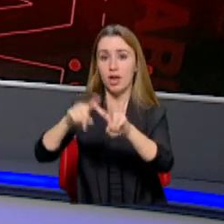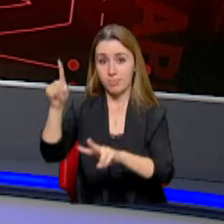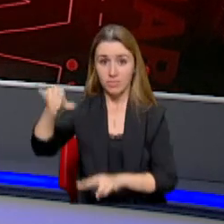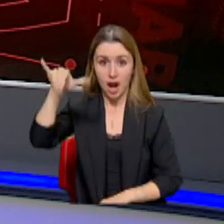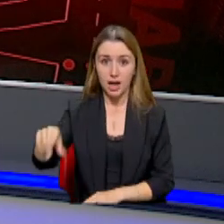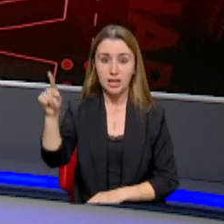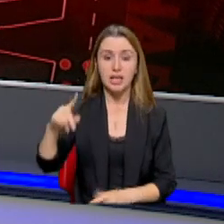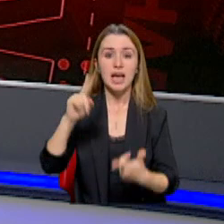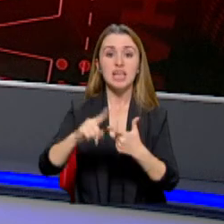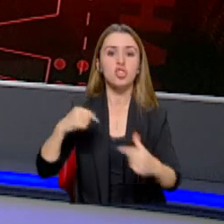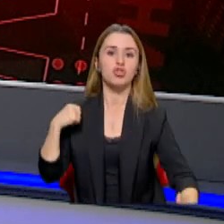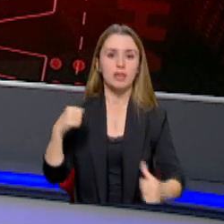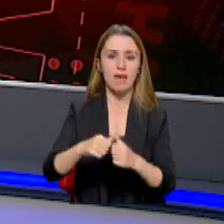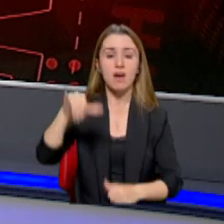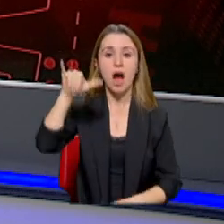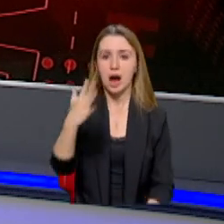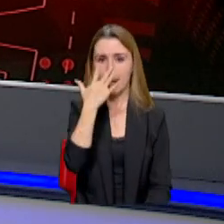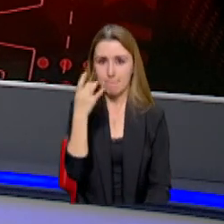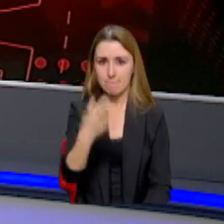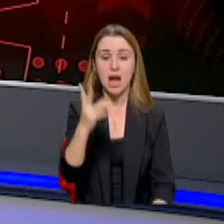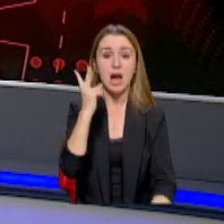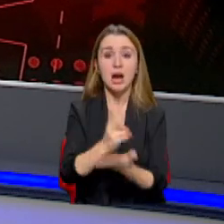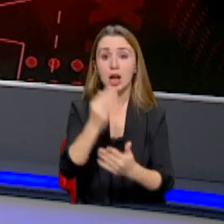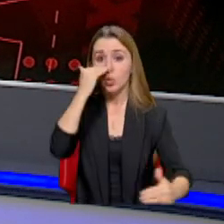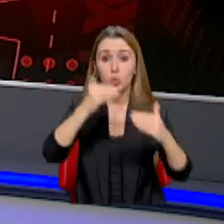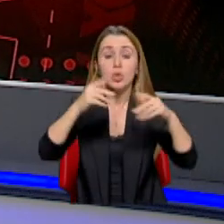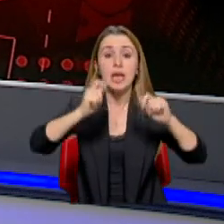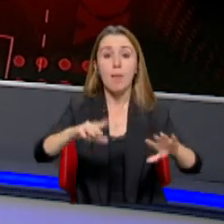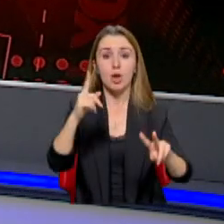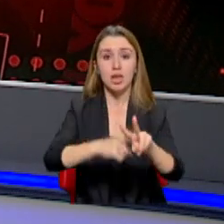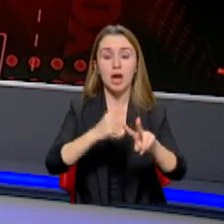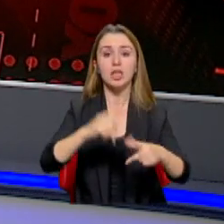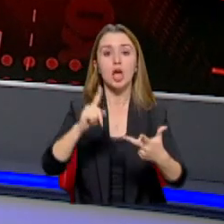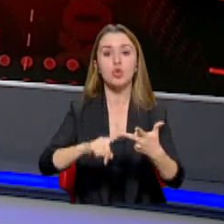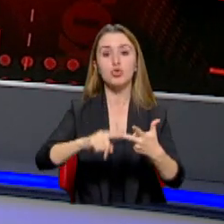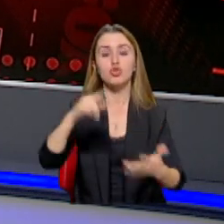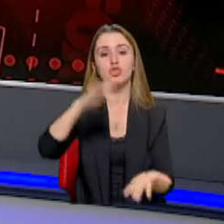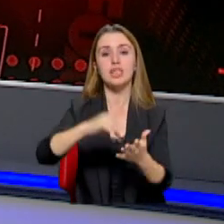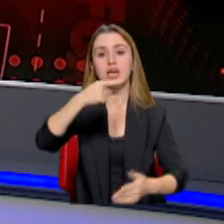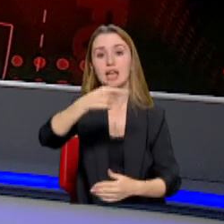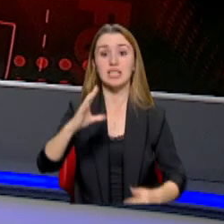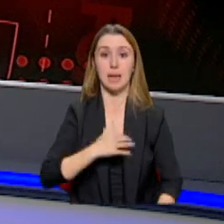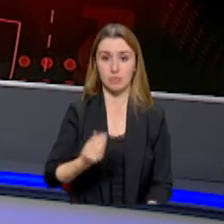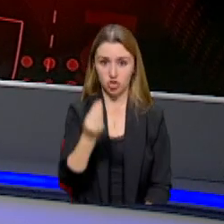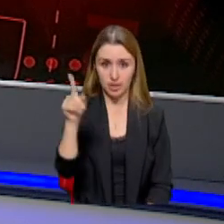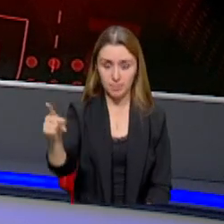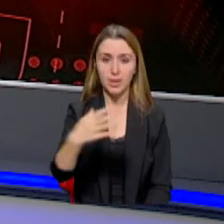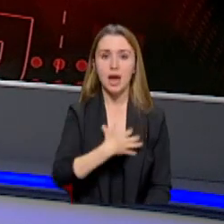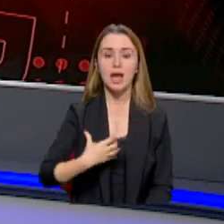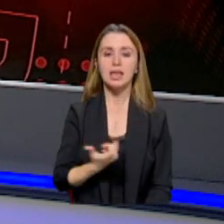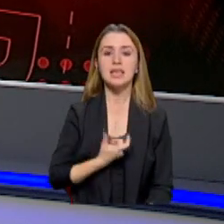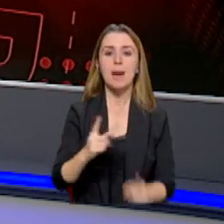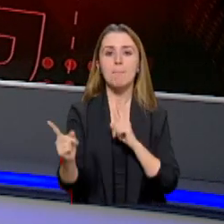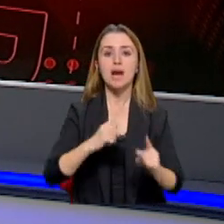hakkında ikinci kez hak ihlali kararına uymayan Yargıtay 3 ceza dairesine sahip çıktı anayasa